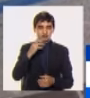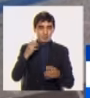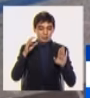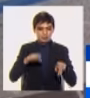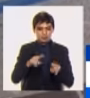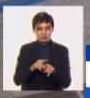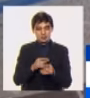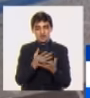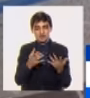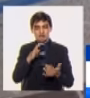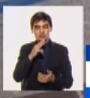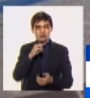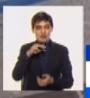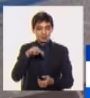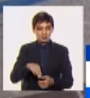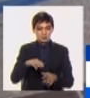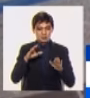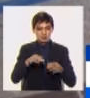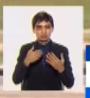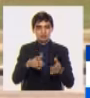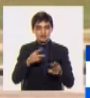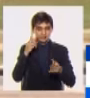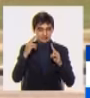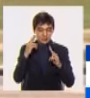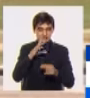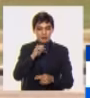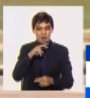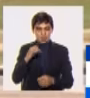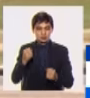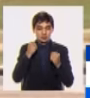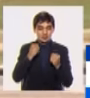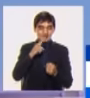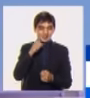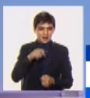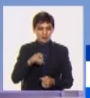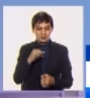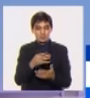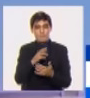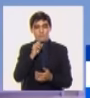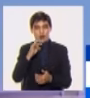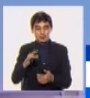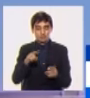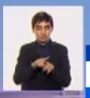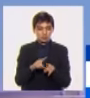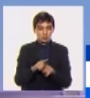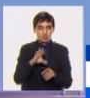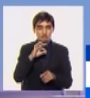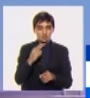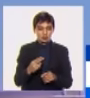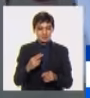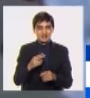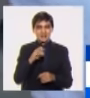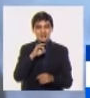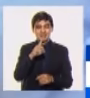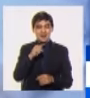в некоторых штатах открылись тату-салоны тренажерные залы бары и другие места которые несовместимы с социальной изоляции